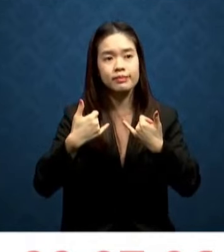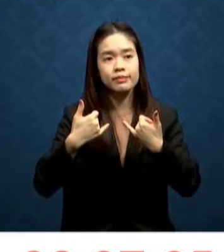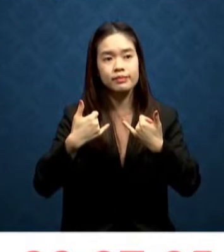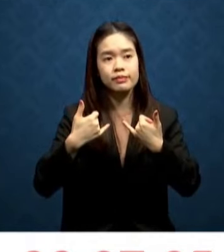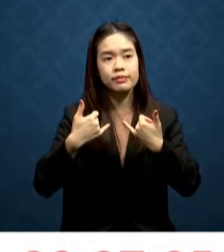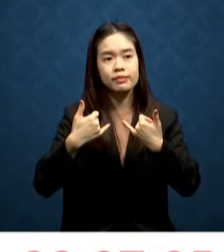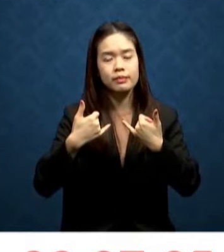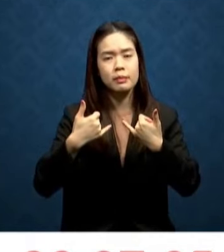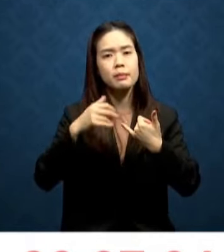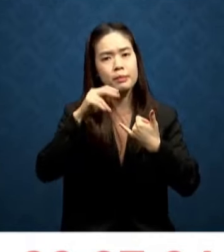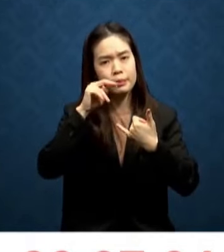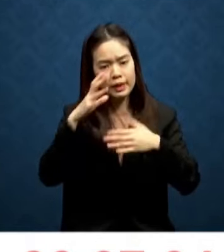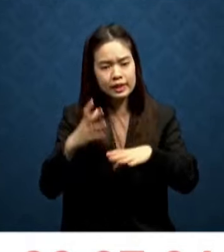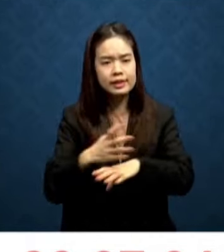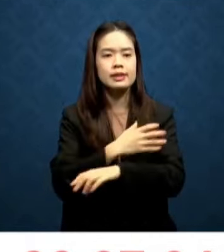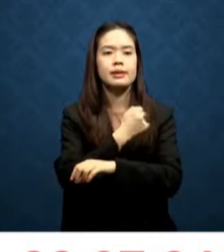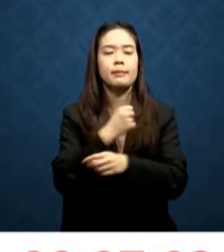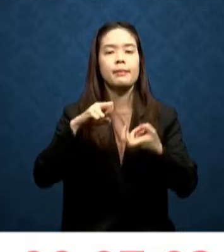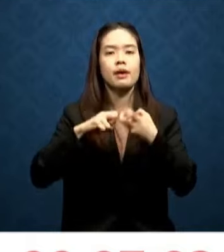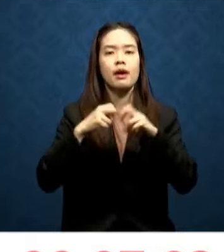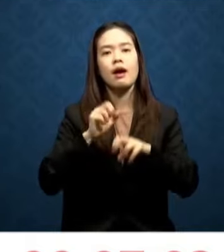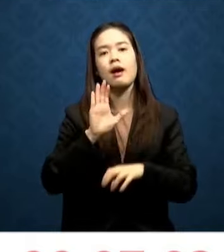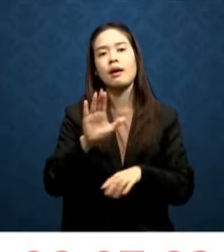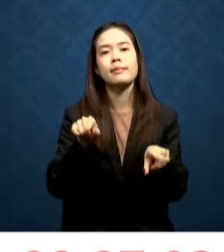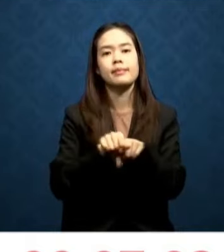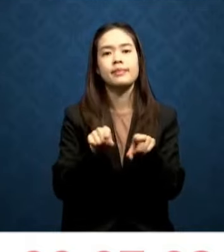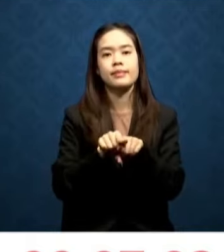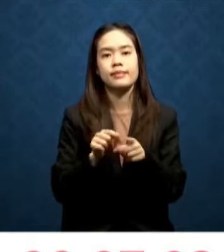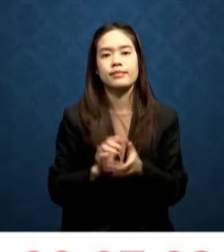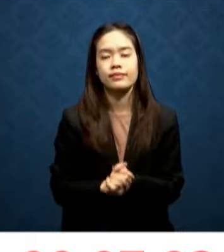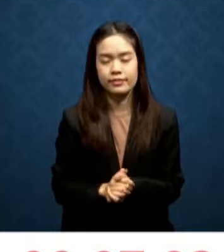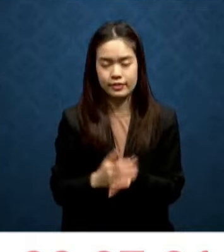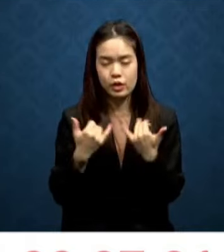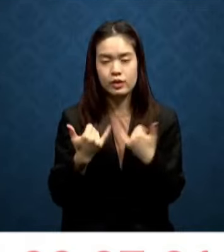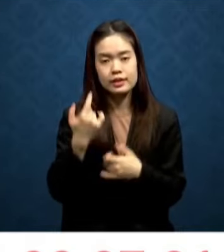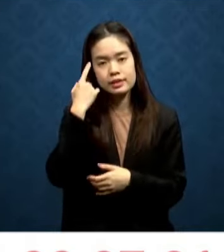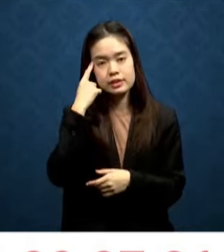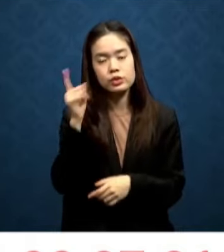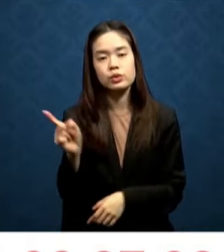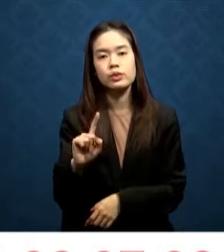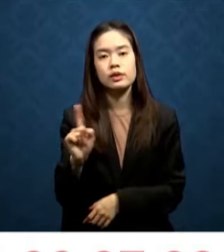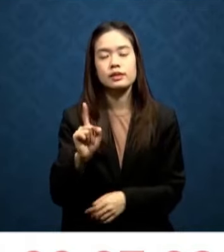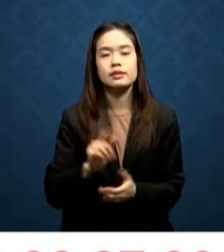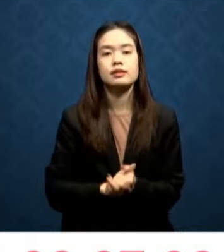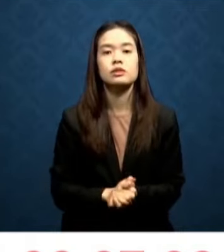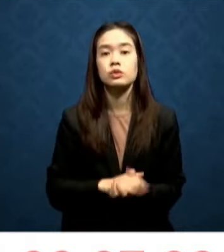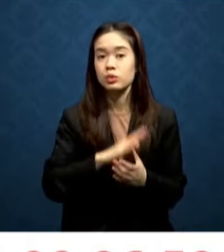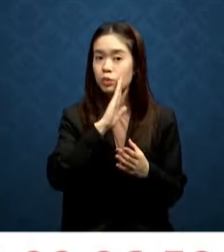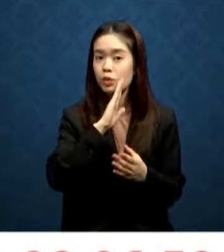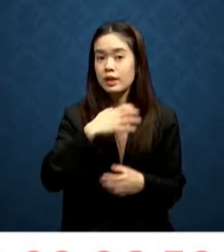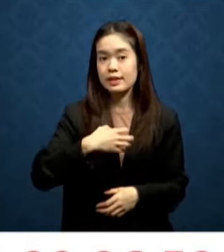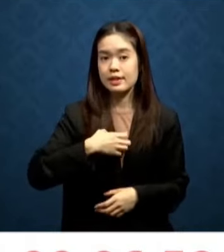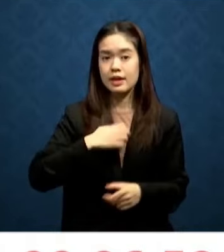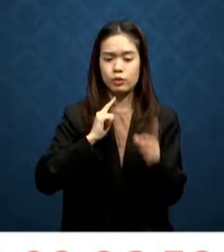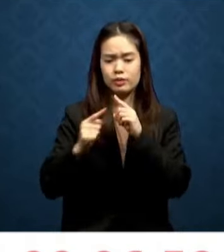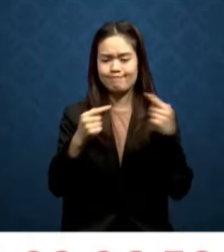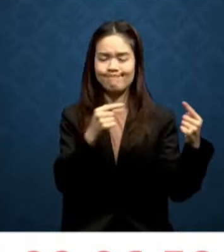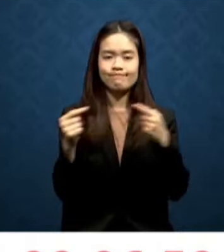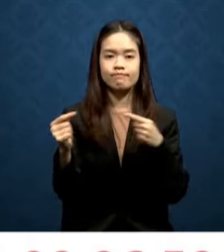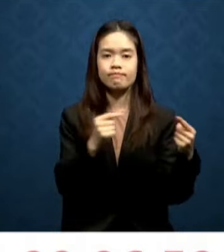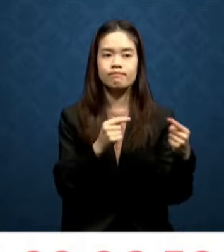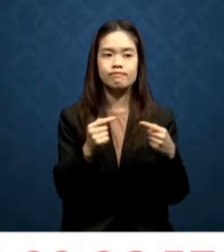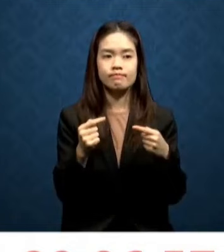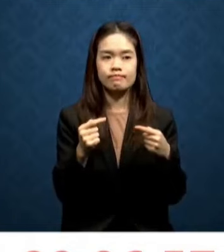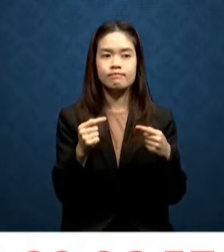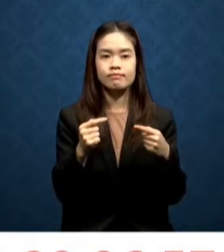เป็นสึนามิทางการเมืองเหมือนกันนะฮะก็เลยเห็นว่าในกรณีนี้เนี่ยถ้าเกิดเรามาตั้งเป็นปฏิปักษ์กันแล้ว